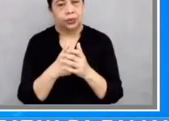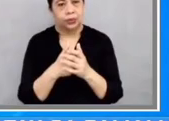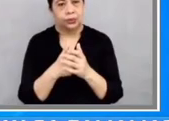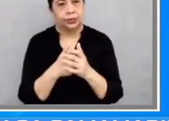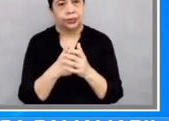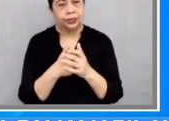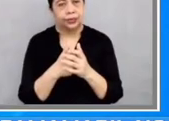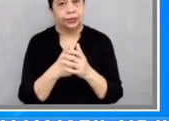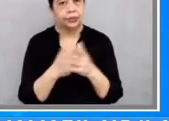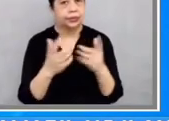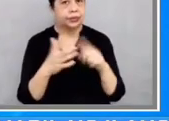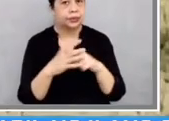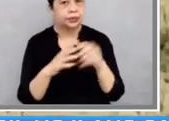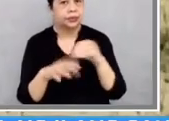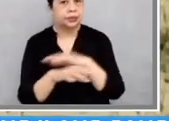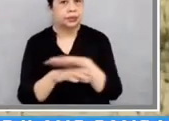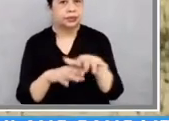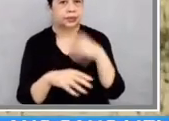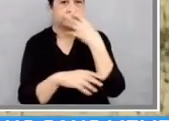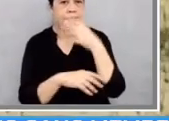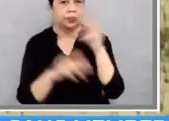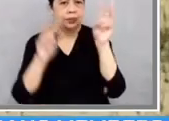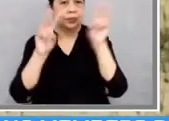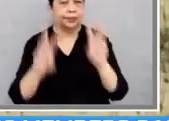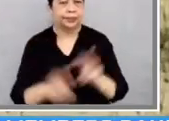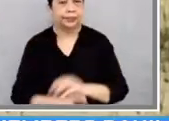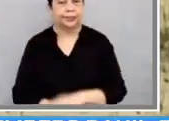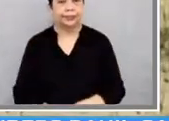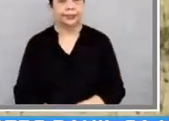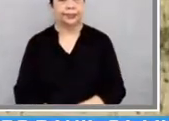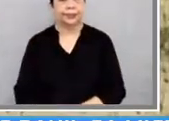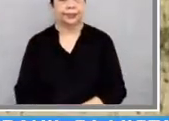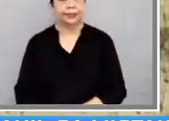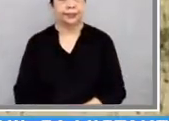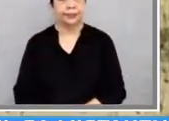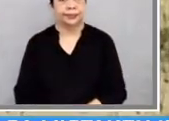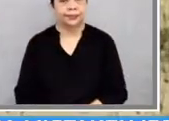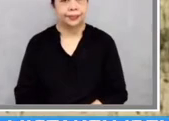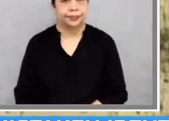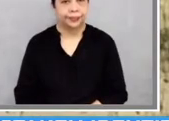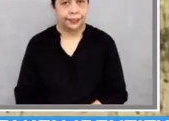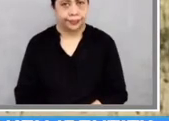apektado po nito dahil sa mainit na panahon? Well, ma'am, ayon po sa